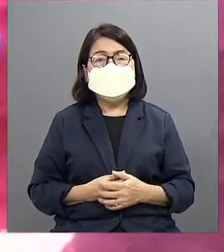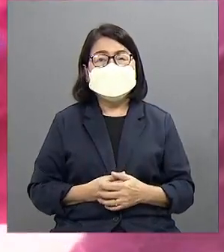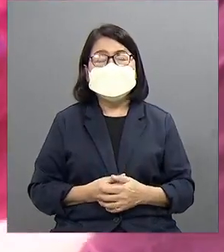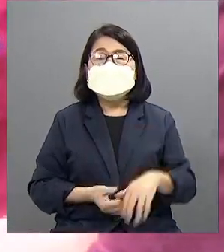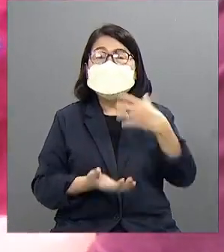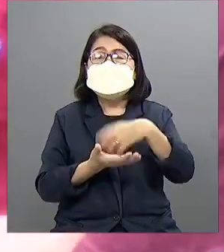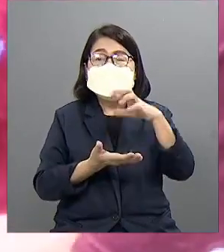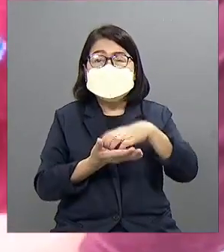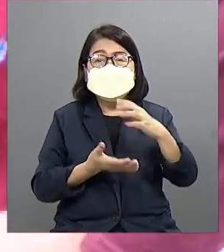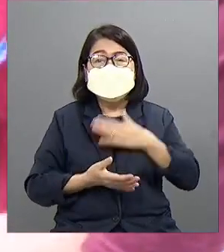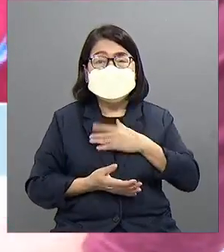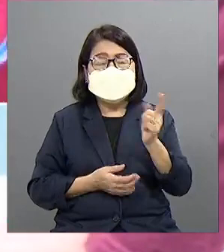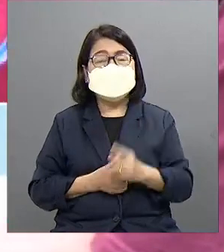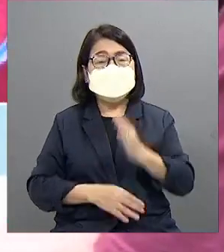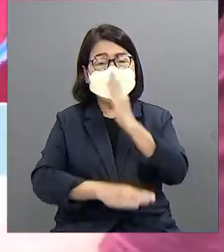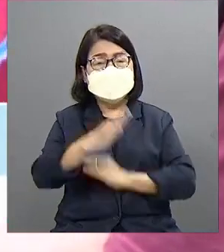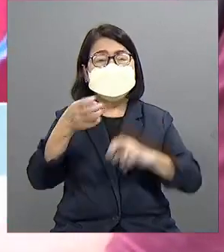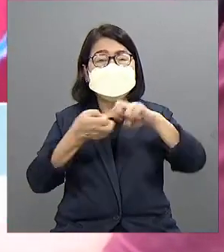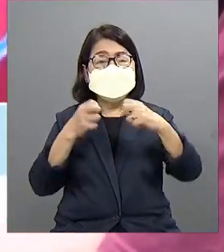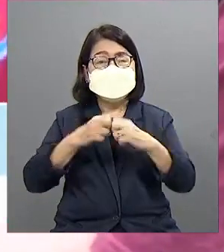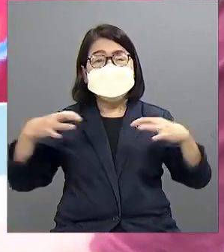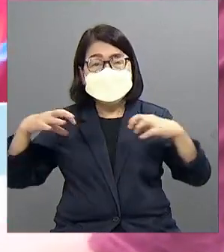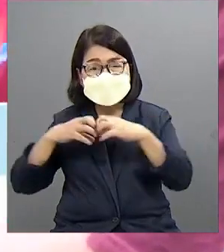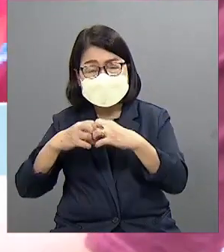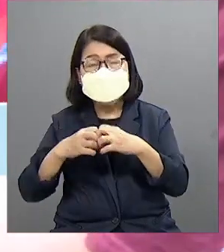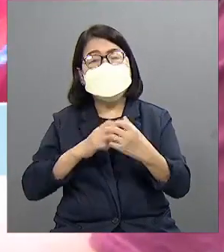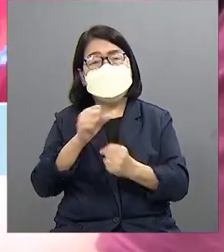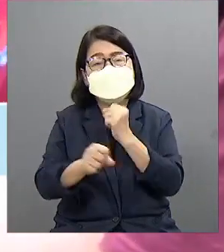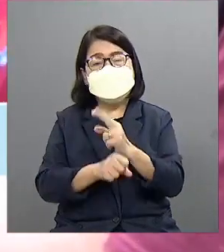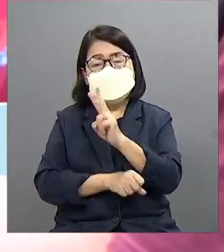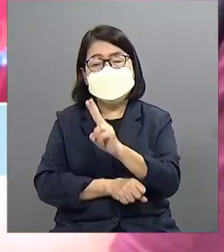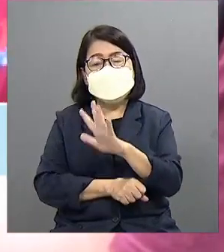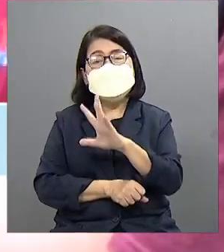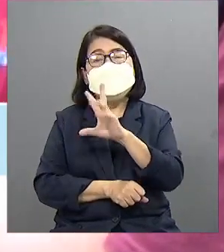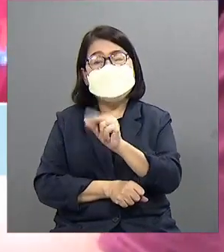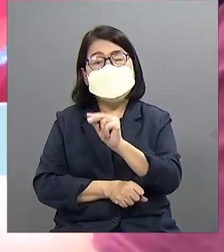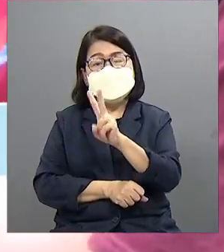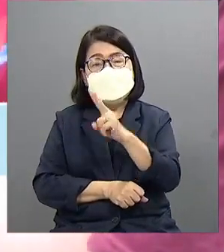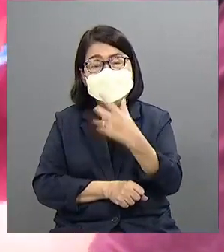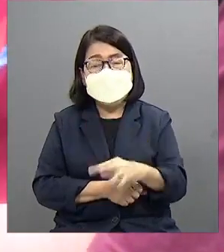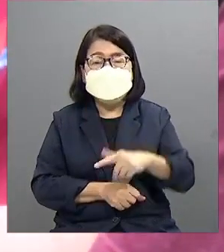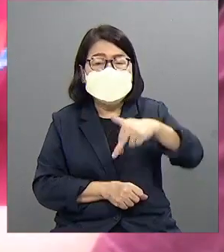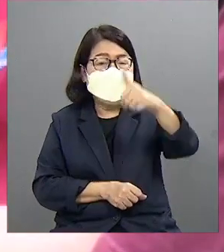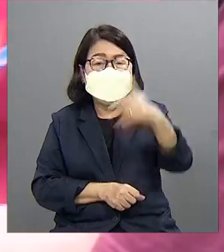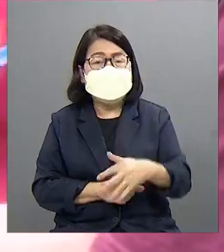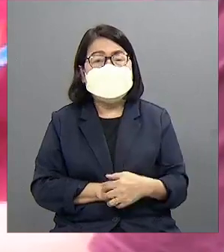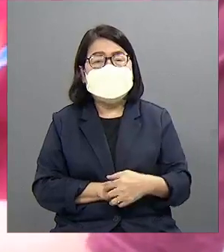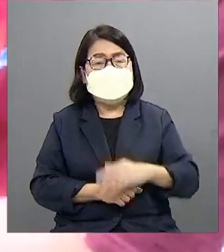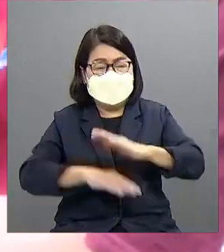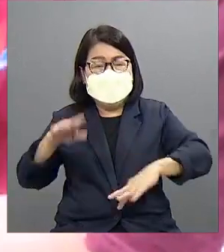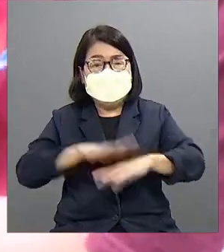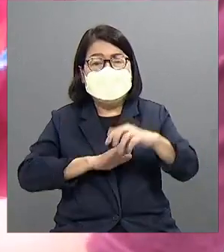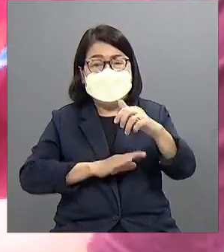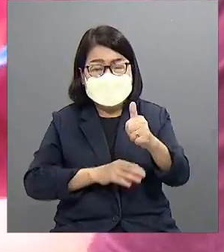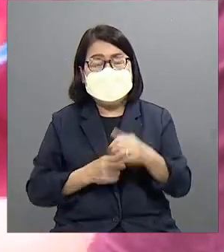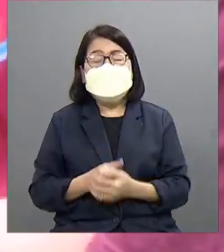ขาพิการจากการเกิดอุบัติเหตุมาตั้งแต่ปี2132เขาก็จะเดินไม่ได้ช่วยเหลือตัวเองได้บางส่วนที่ผ่านมาก็คือเ